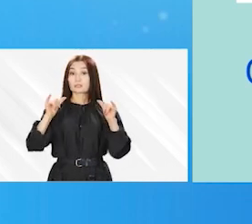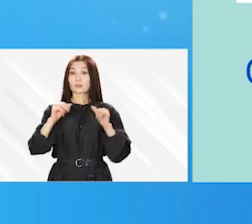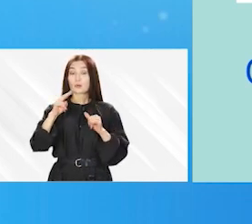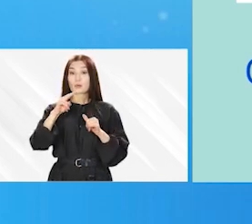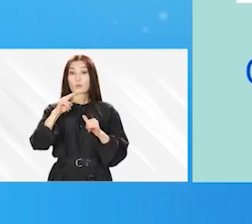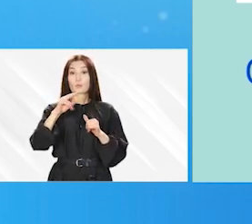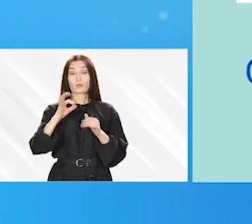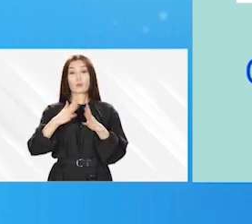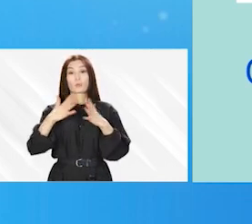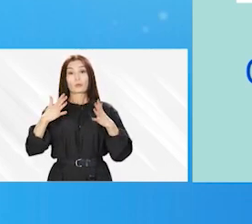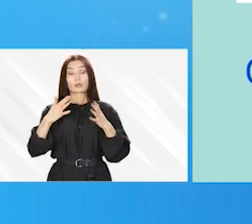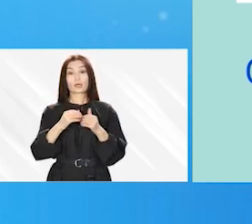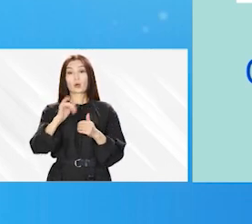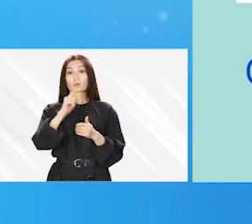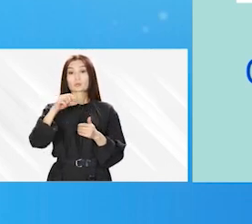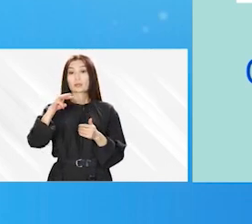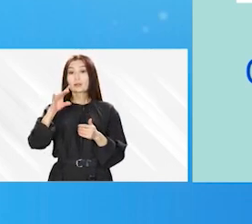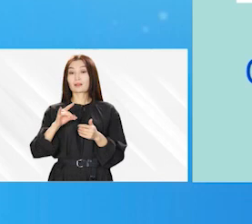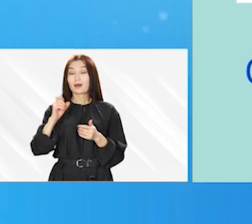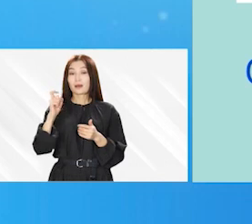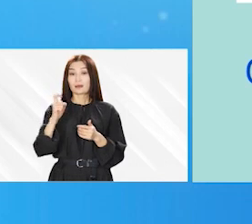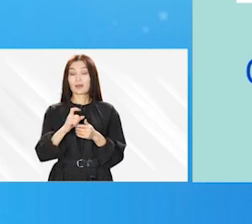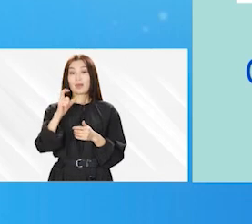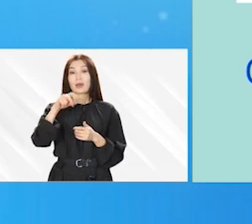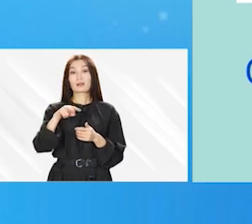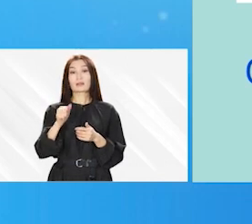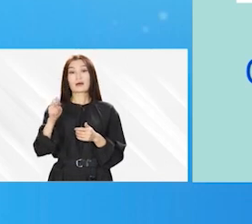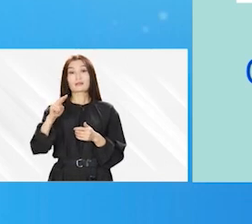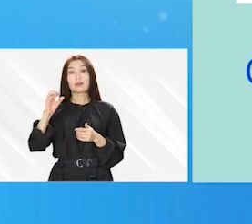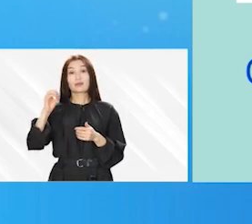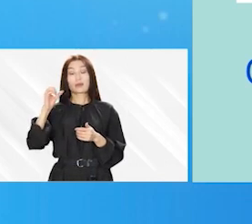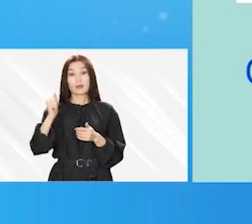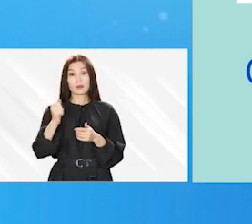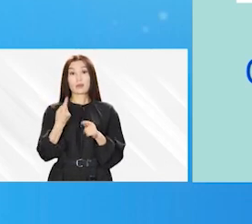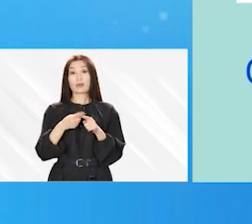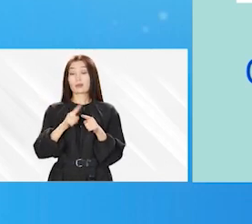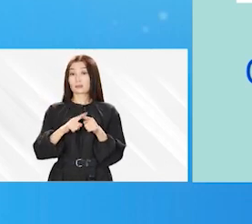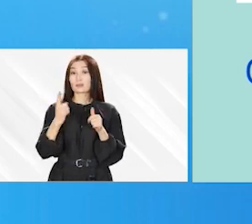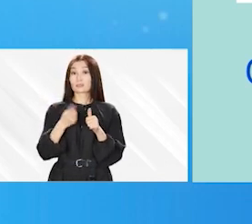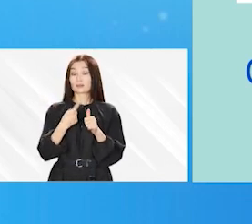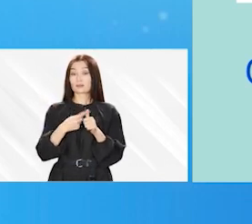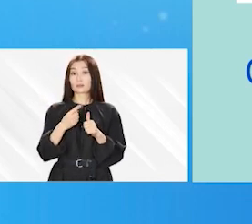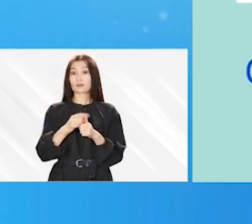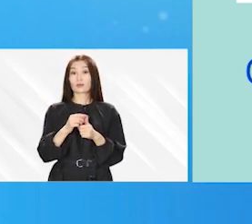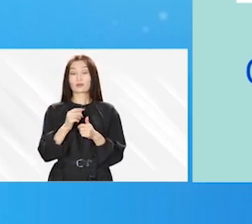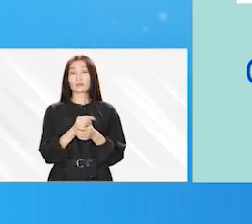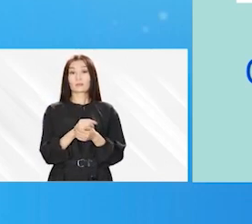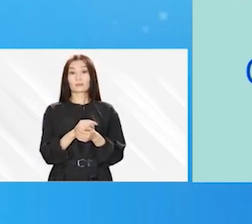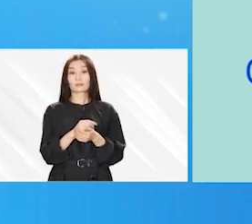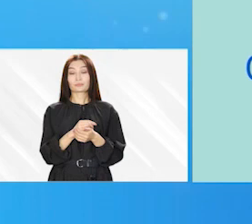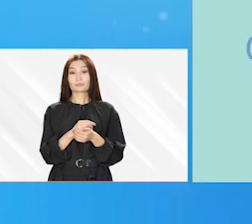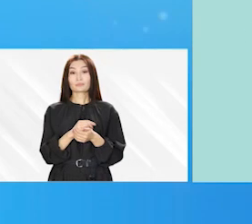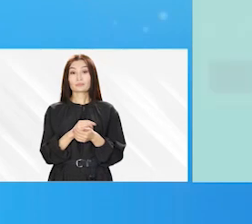три и более в узлах как например у л а д ы это расположение листьев называет мутовчато